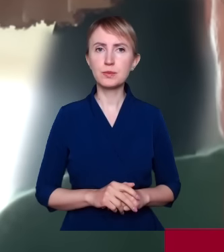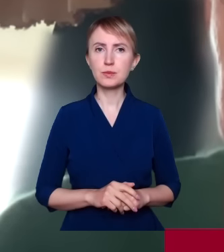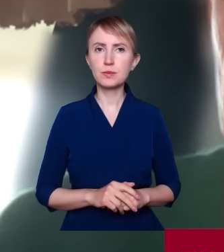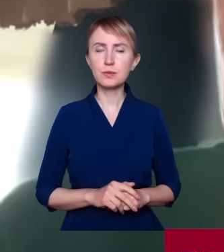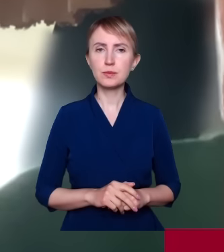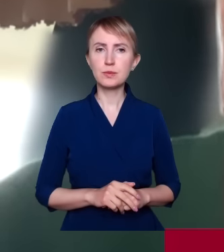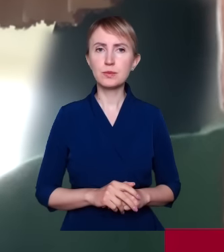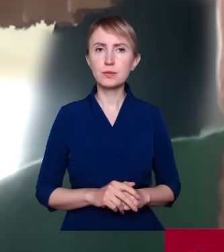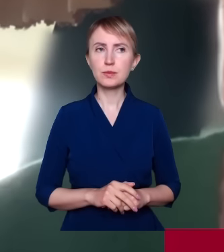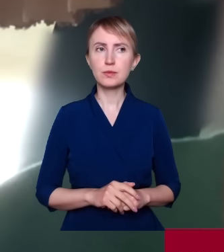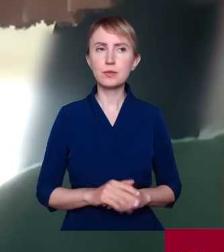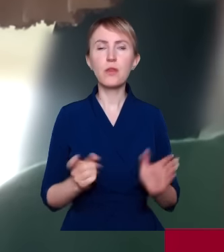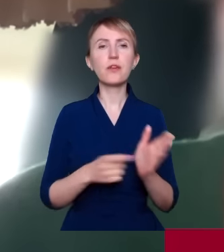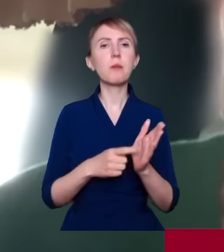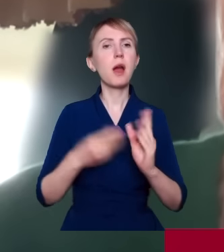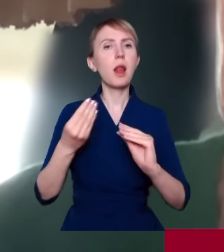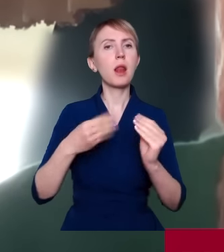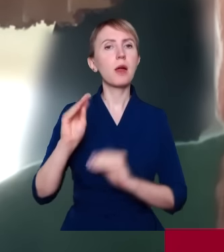większość